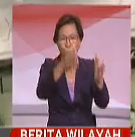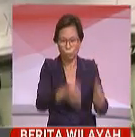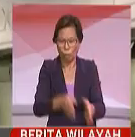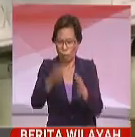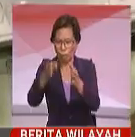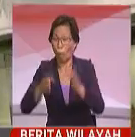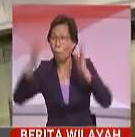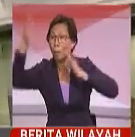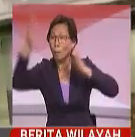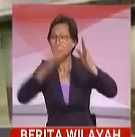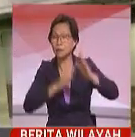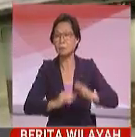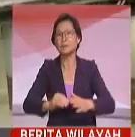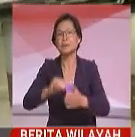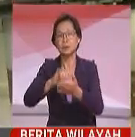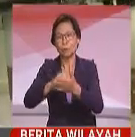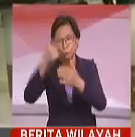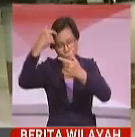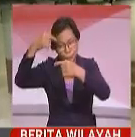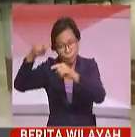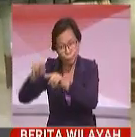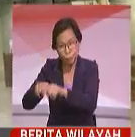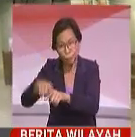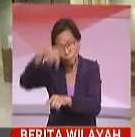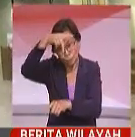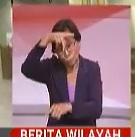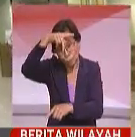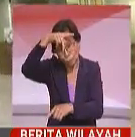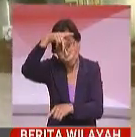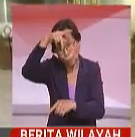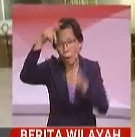Malaysia dan perkara itu dipersetujui Putera